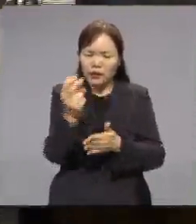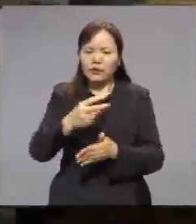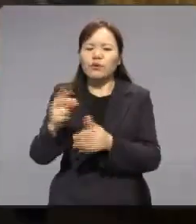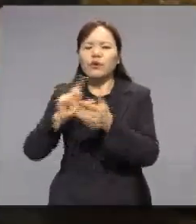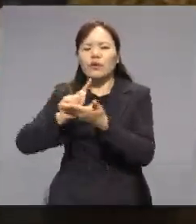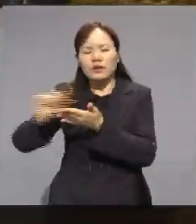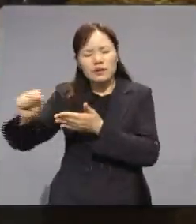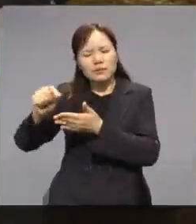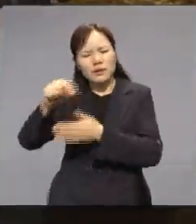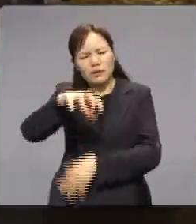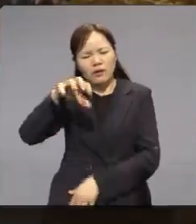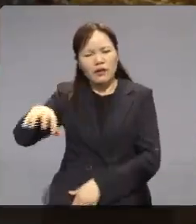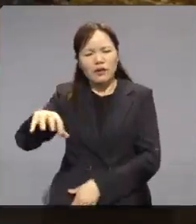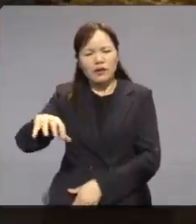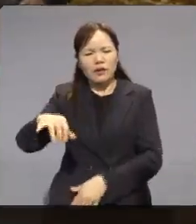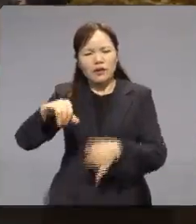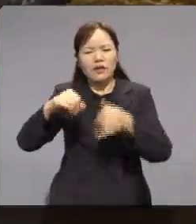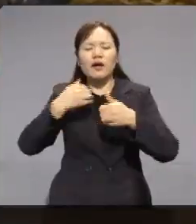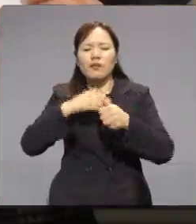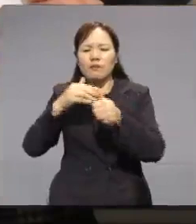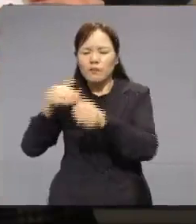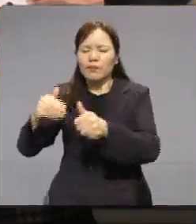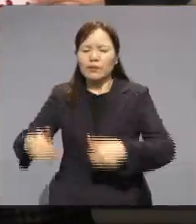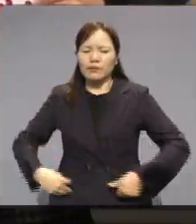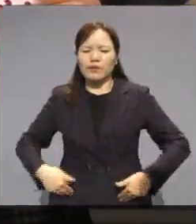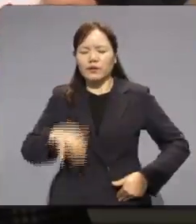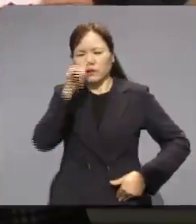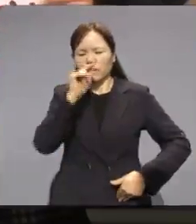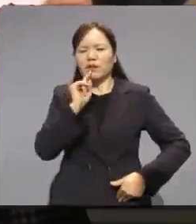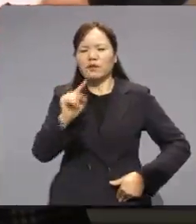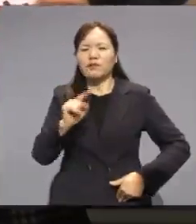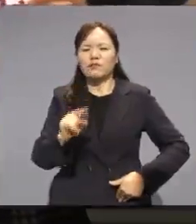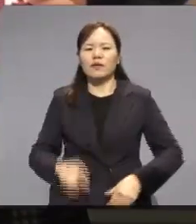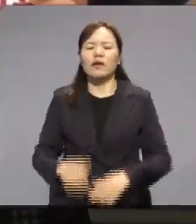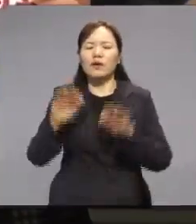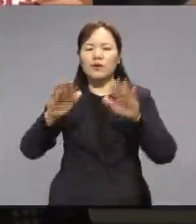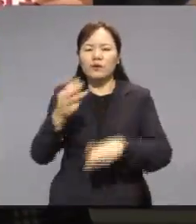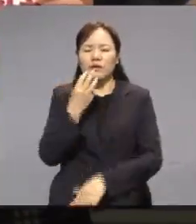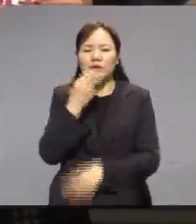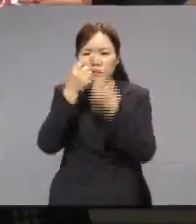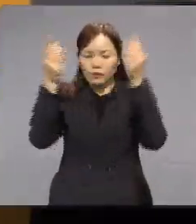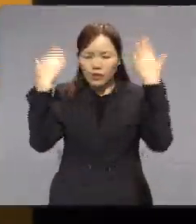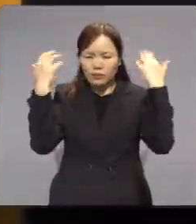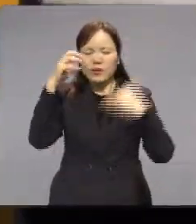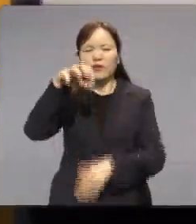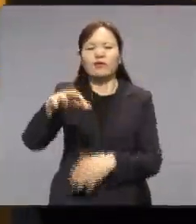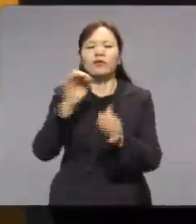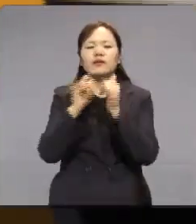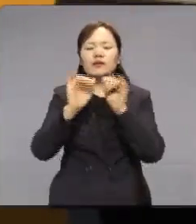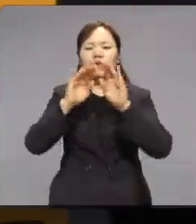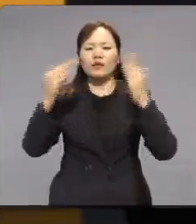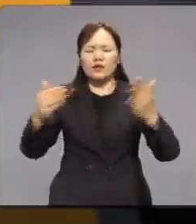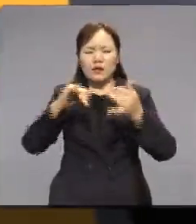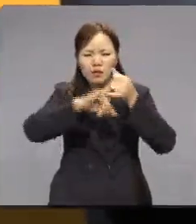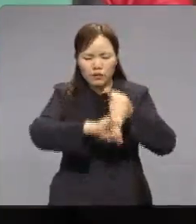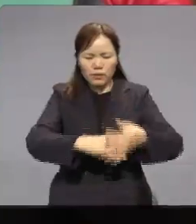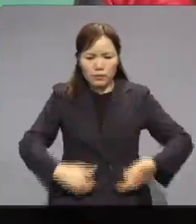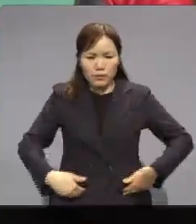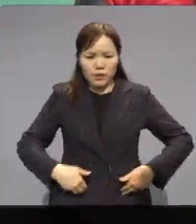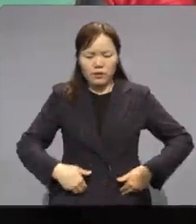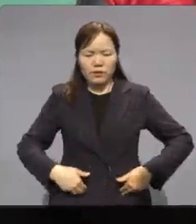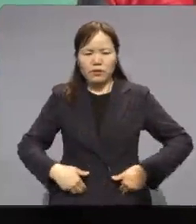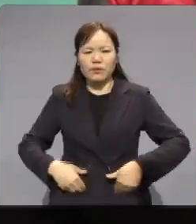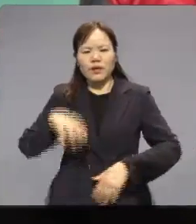한다고 촉구했습니다 노조는 오늘 서울대병원 시계탑 앞에서 기자 회견을 열고 필수 지역 공공의료